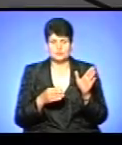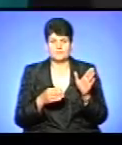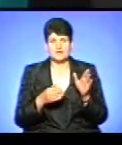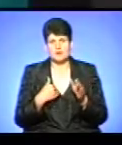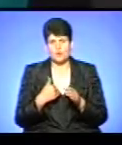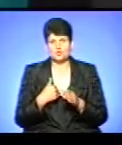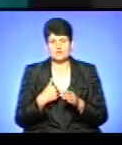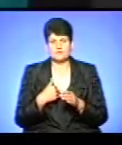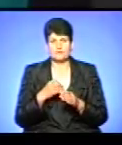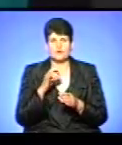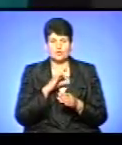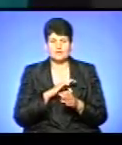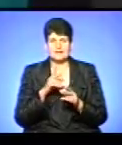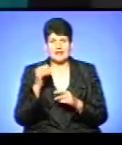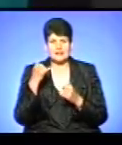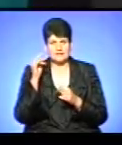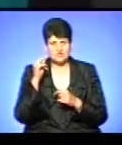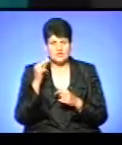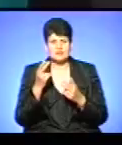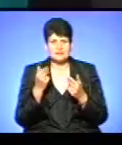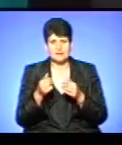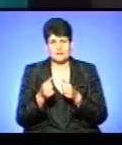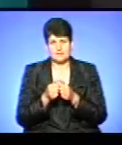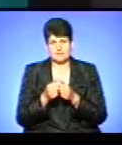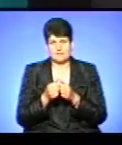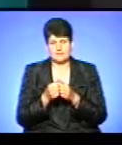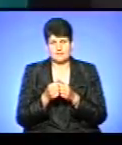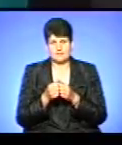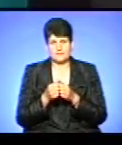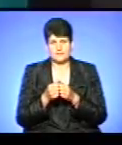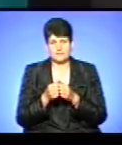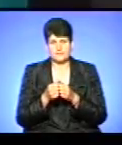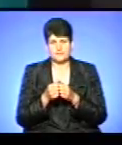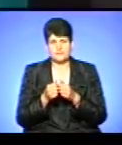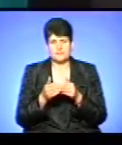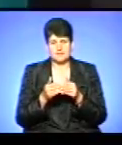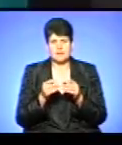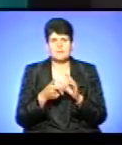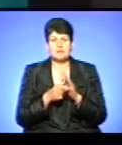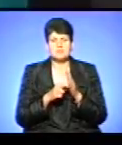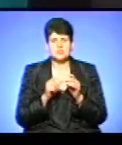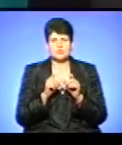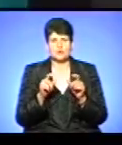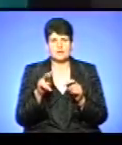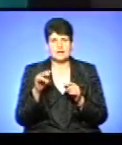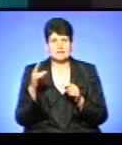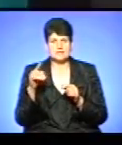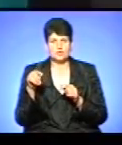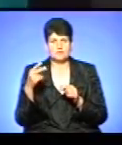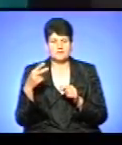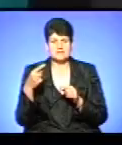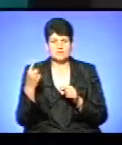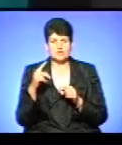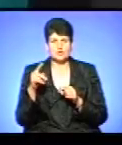Я хочу сказати, використовуватися, що... як для навчання так буде це? Рядом біля приміщення школи, ліцею номер 21 з